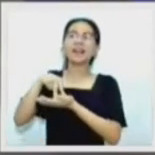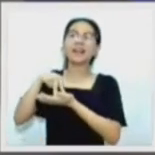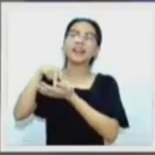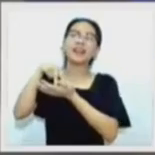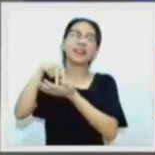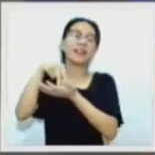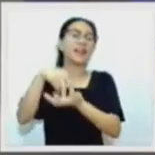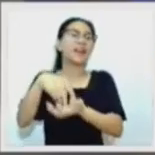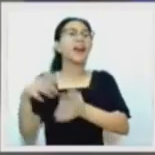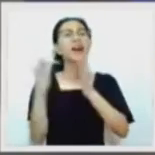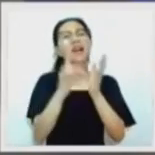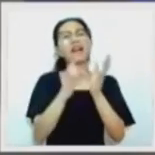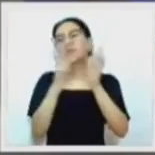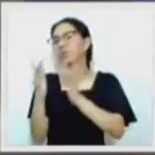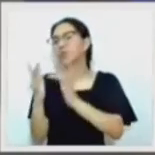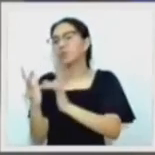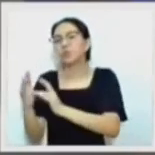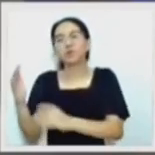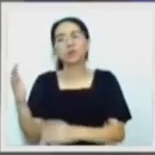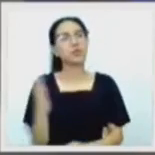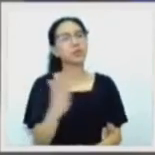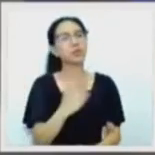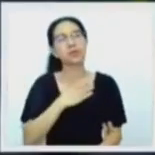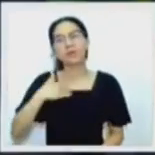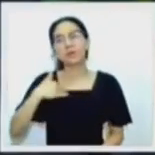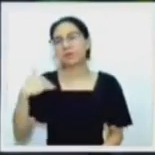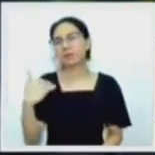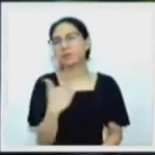dugan Jesus ako